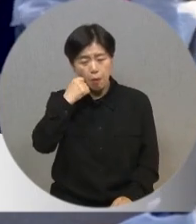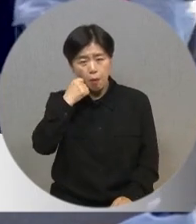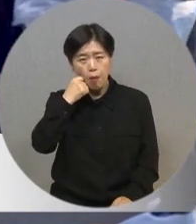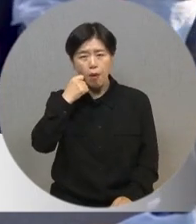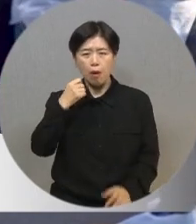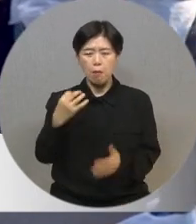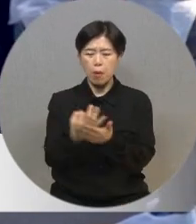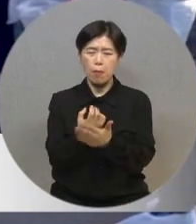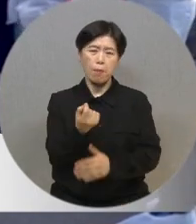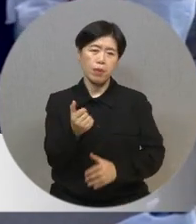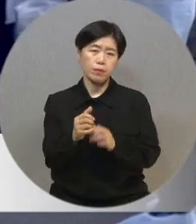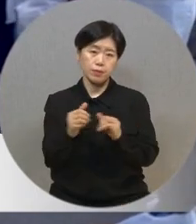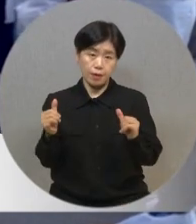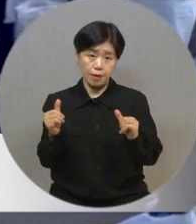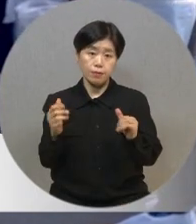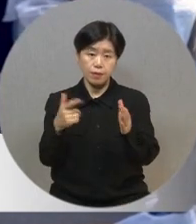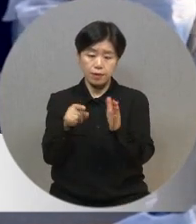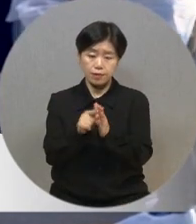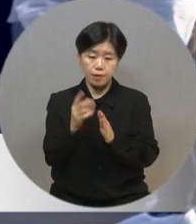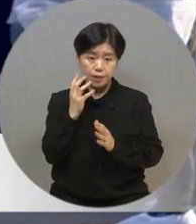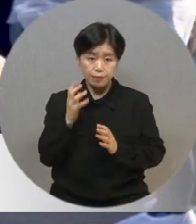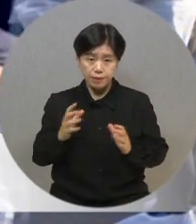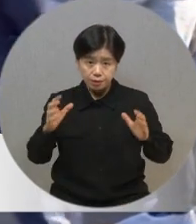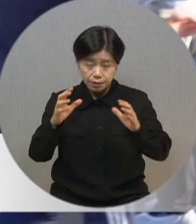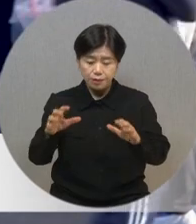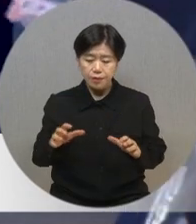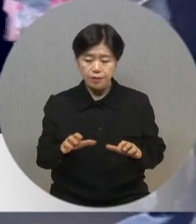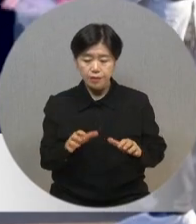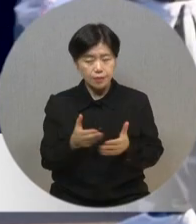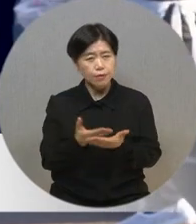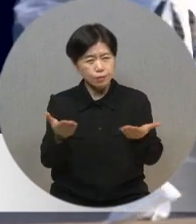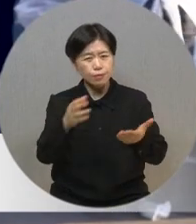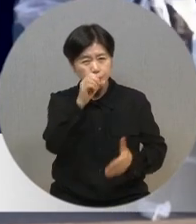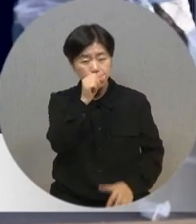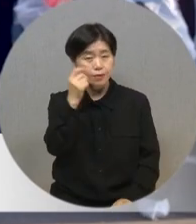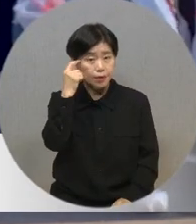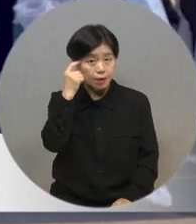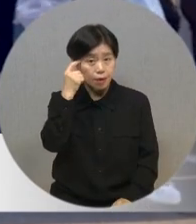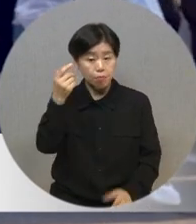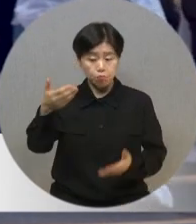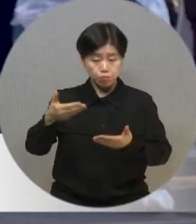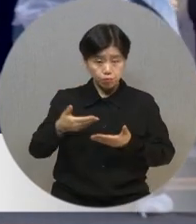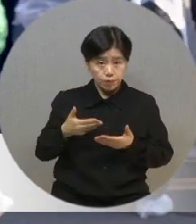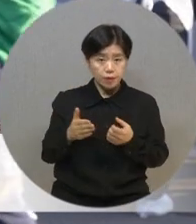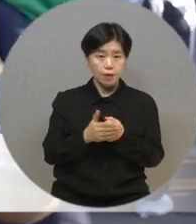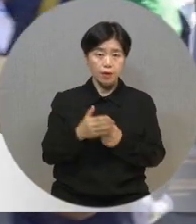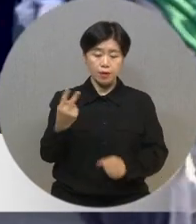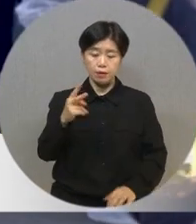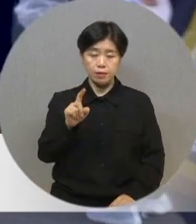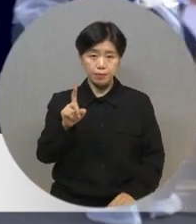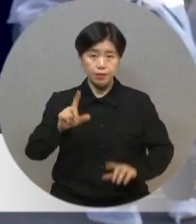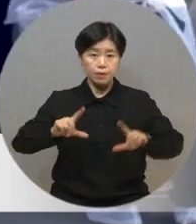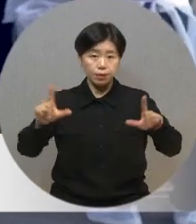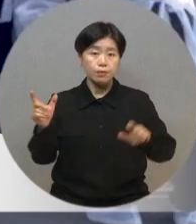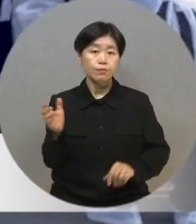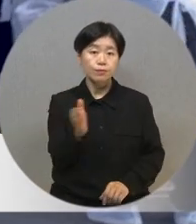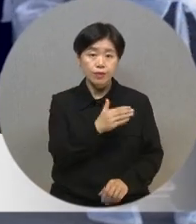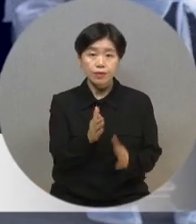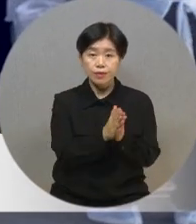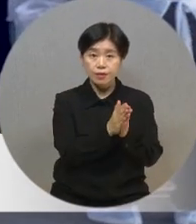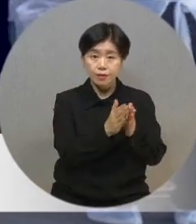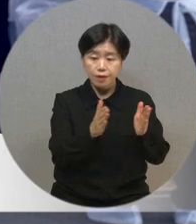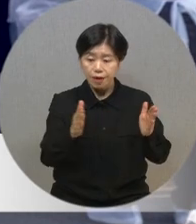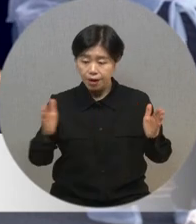가정들에게 김장을 나눠드리는 게 어떨까 의견을 주셔서 그 활동을 2011년도부터 시작을 해서 오늘 올해